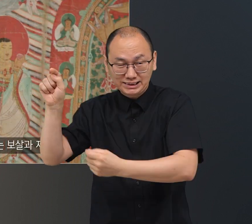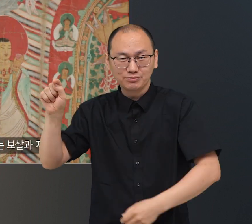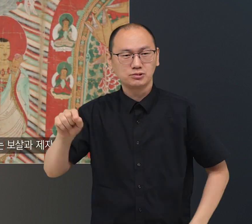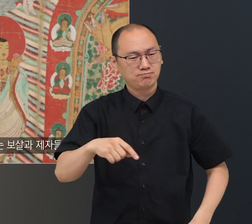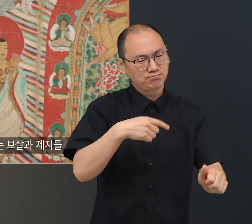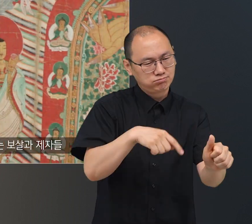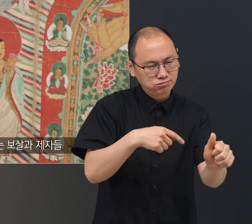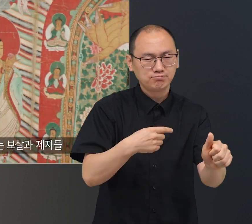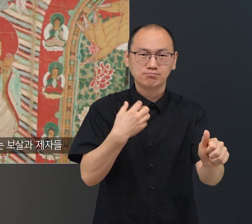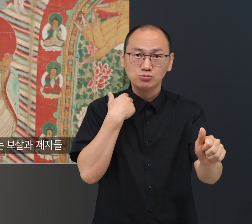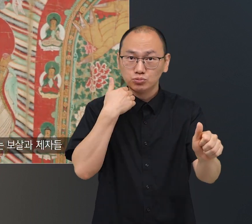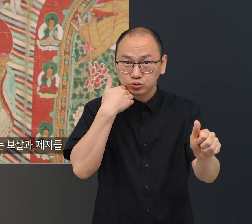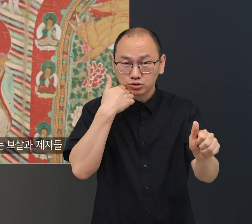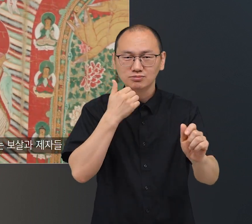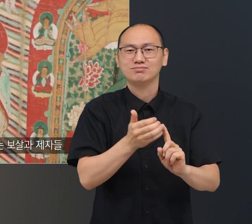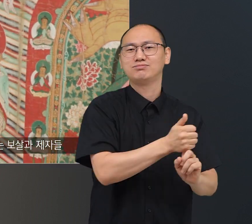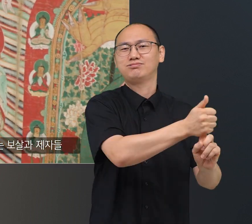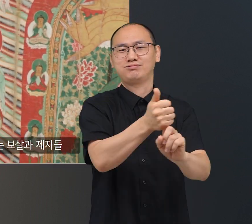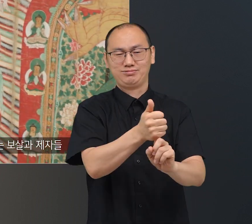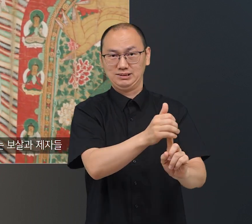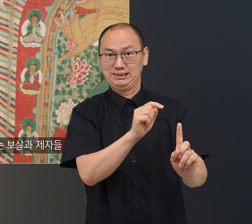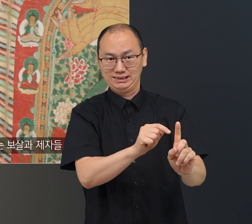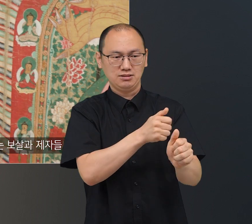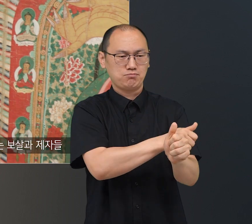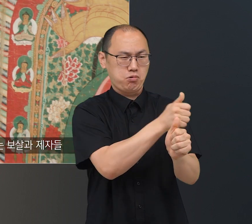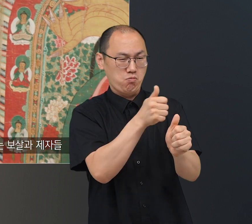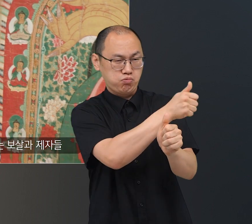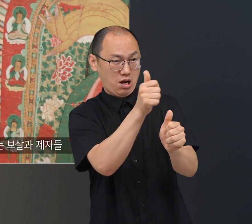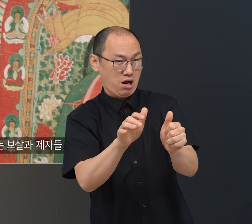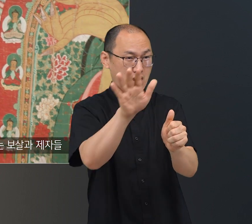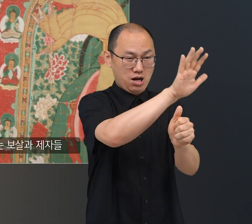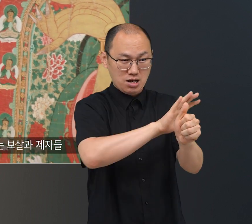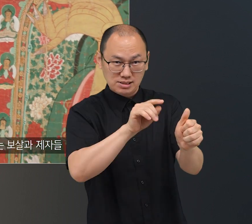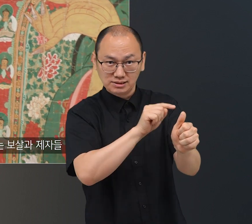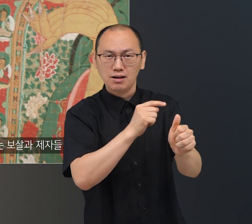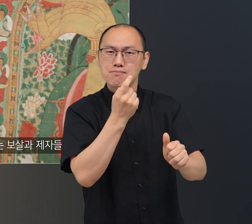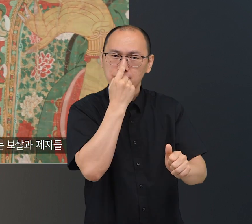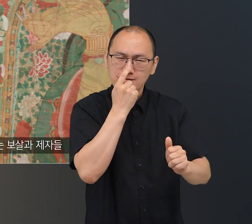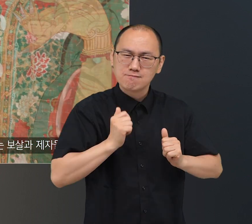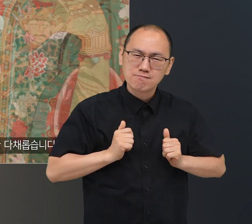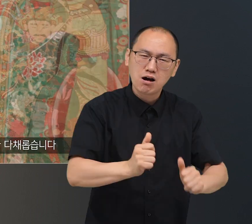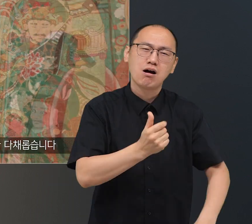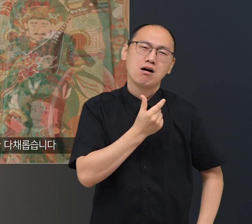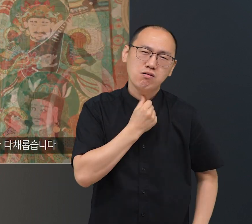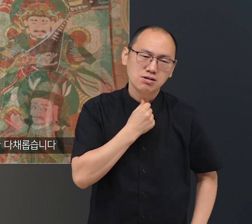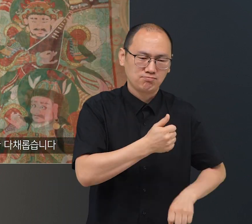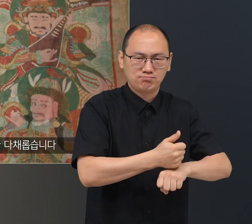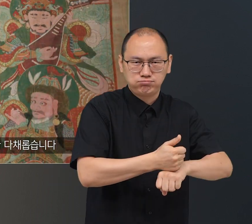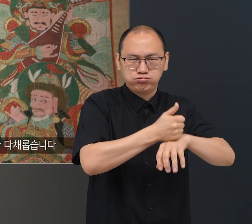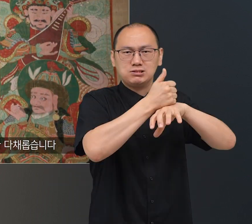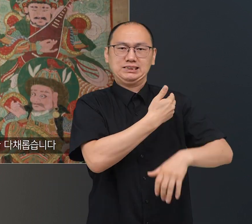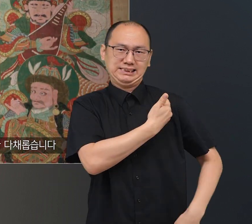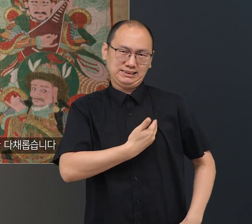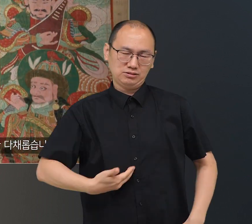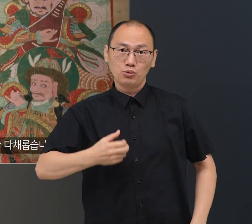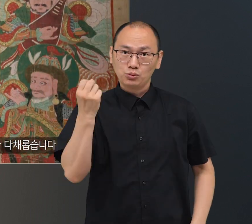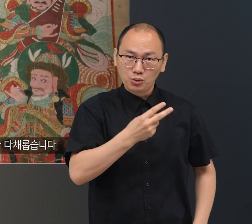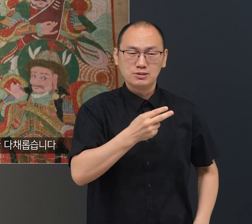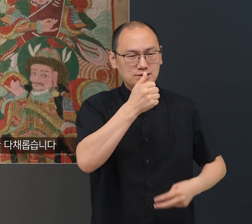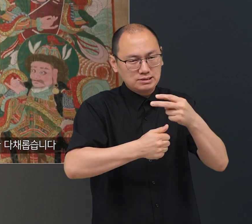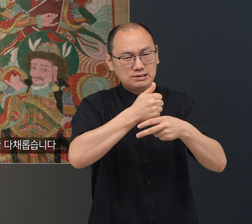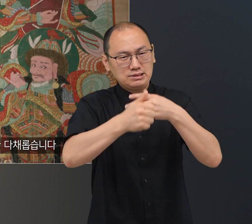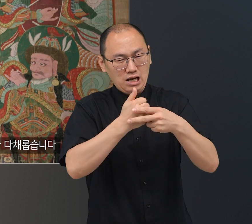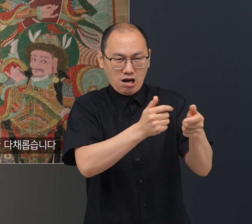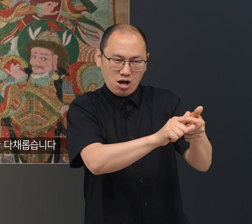가르침을 전하는 부처뿐만 아니라 깨달음을 향해 정진하는 보살과 제자들, 수많은 신의 존재는